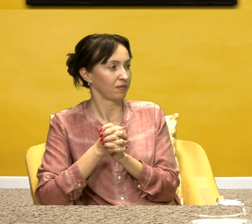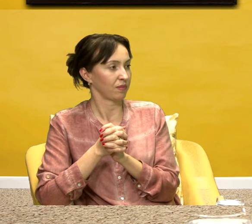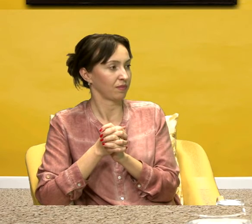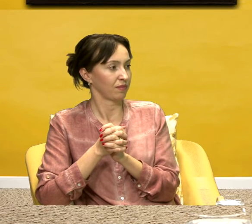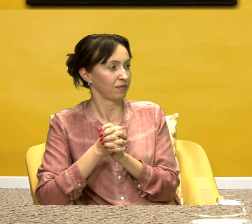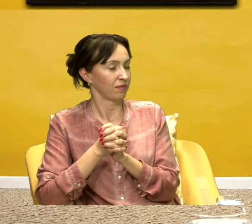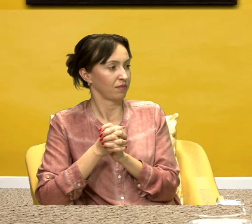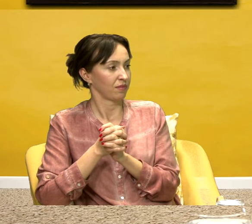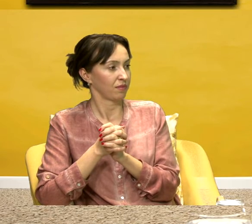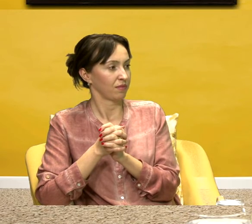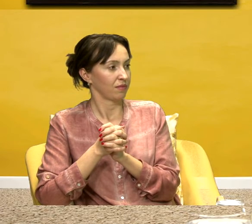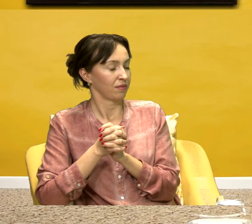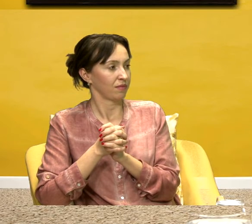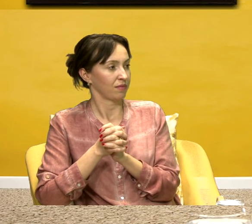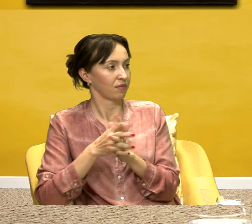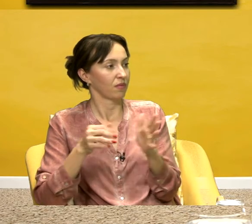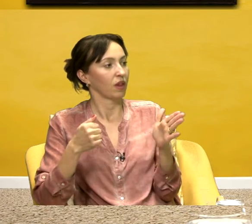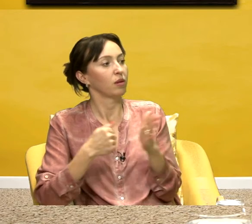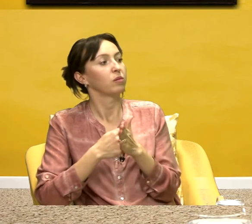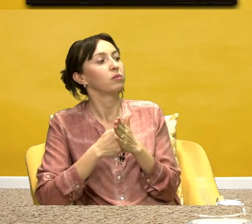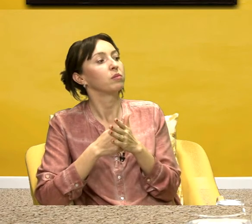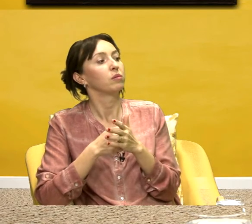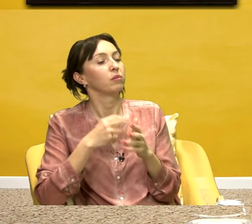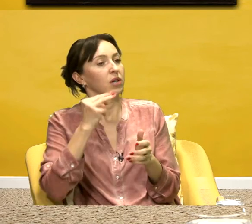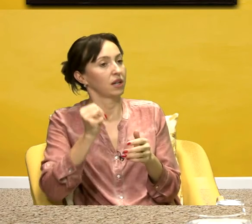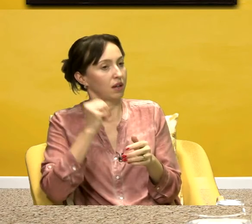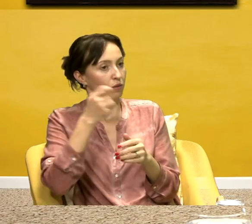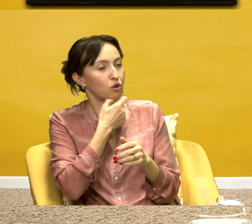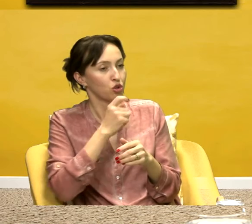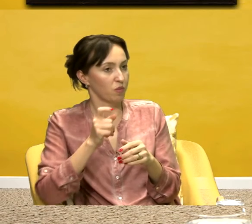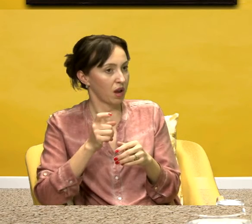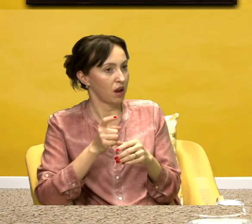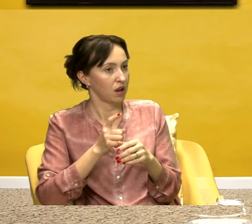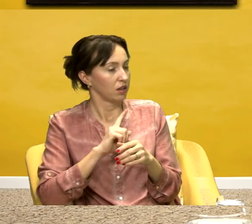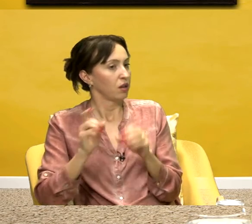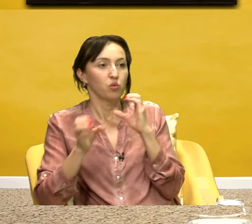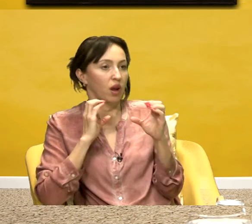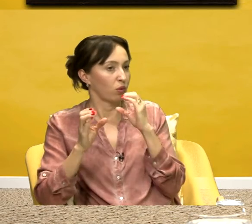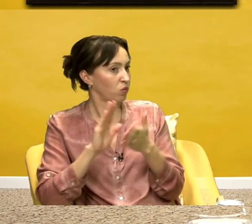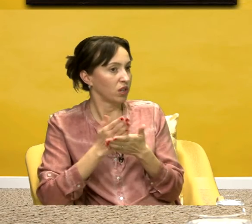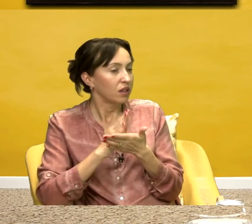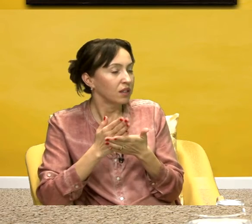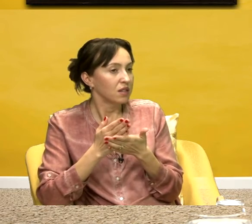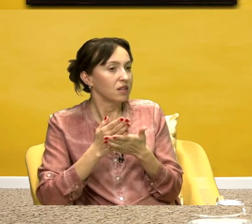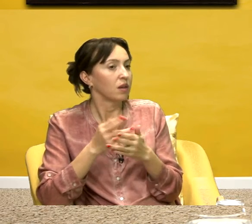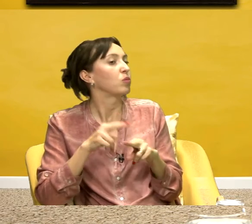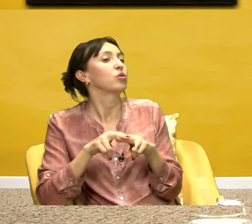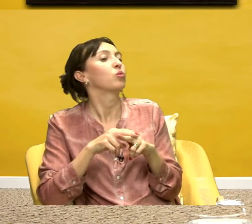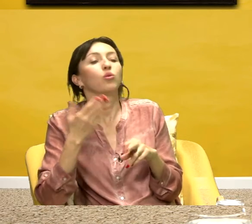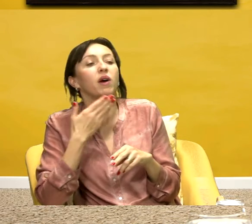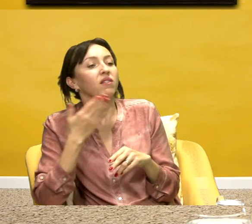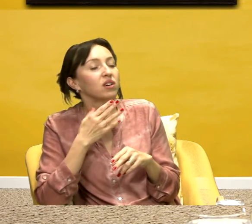până la 19 ani comunica destul de greu cu cei din jur și abia după 19 ani să